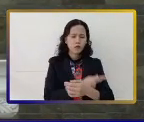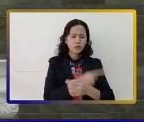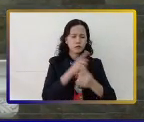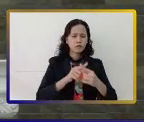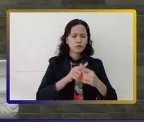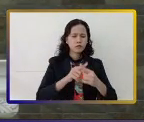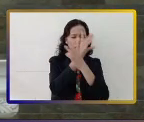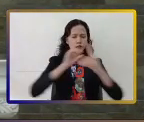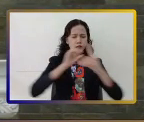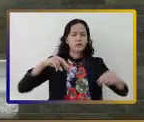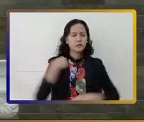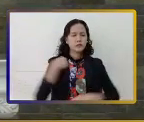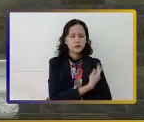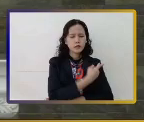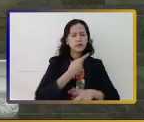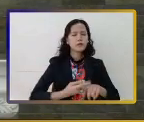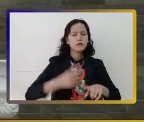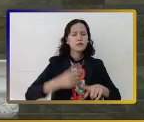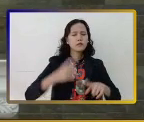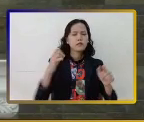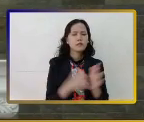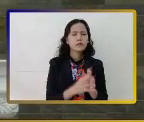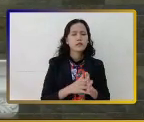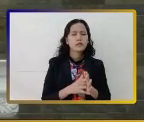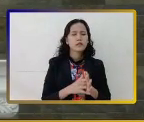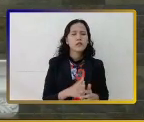that disabling spirit.